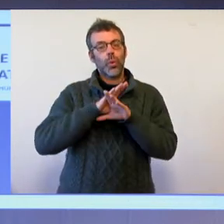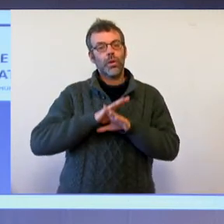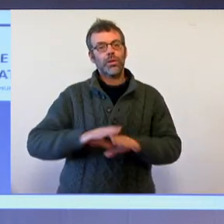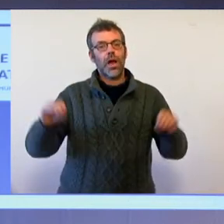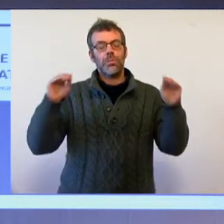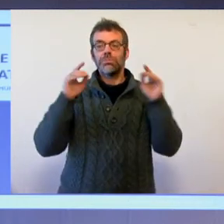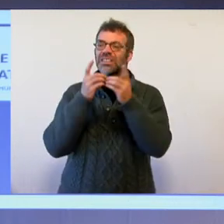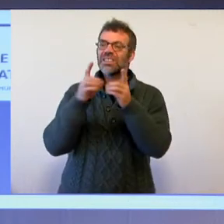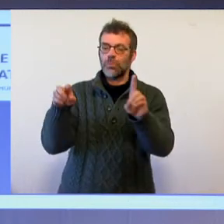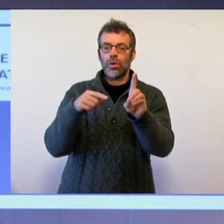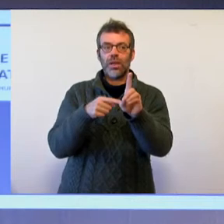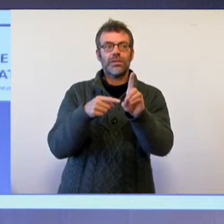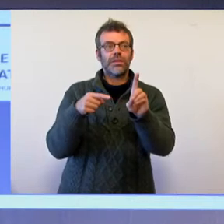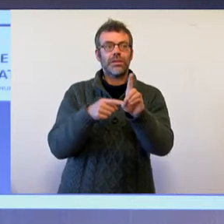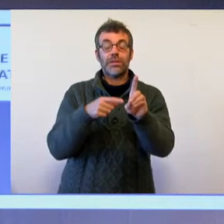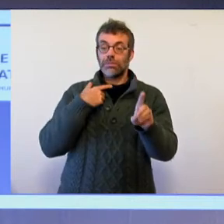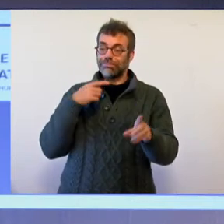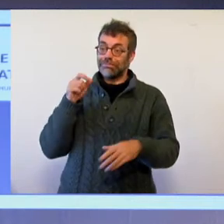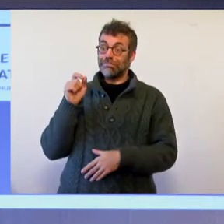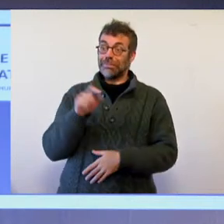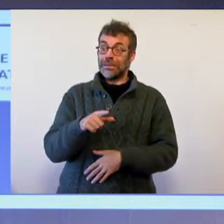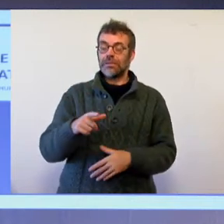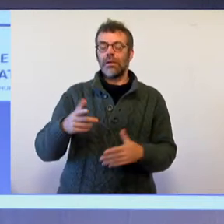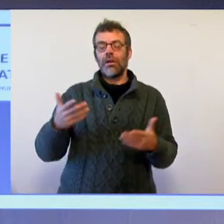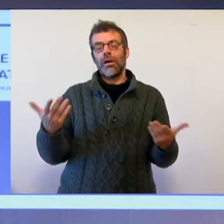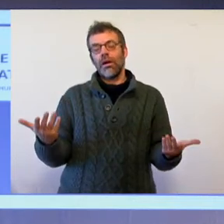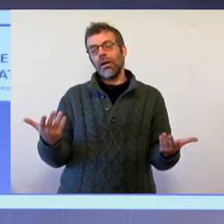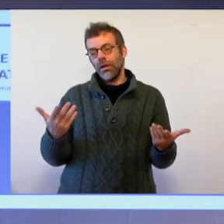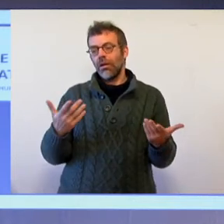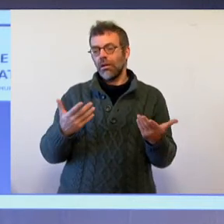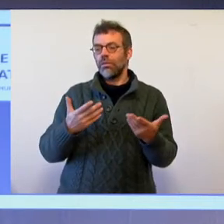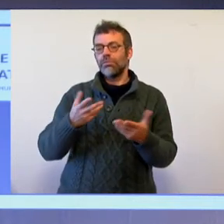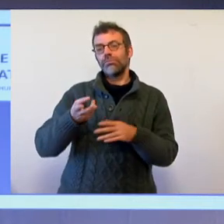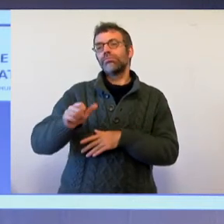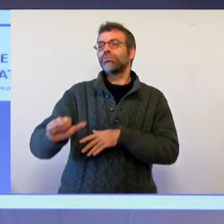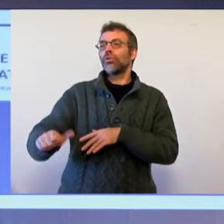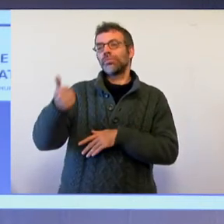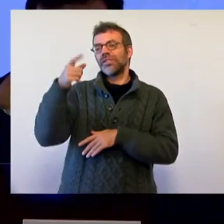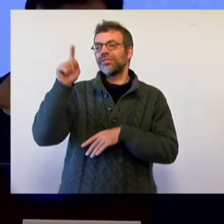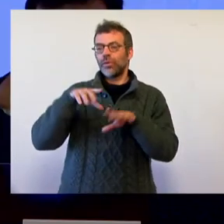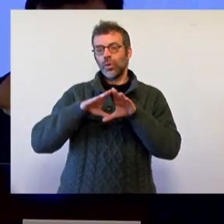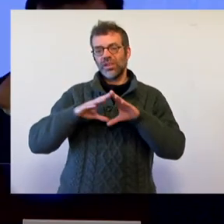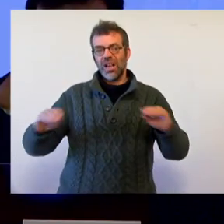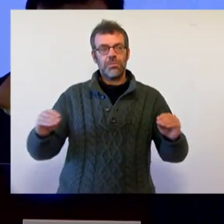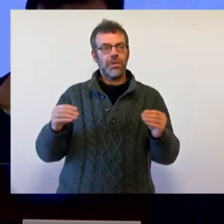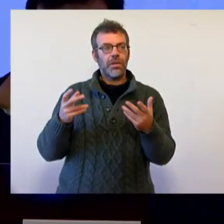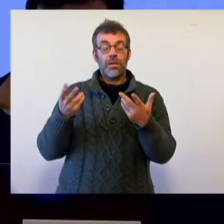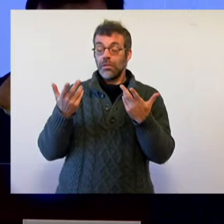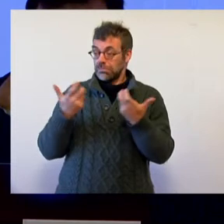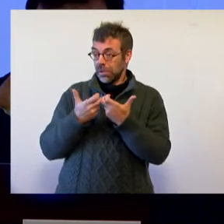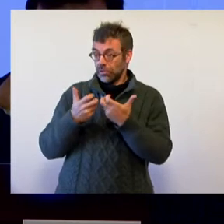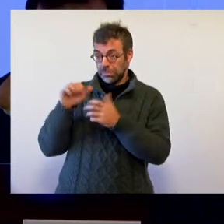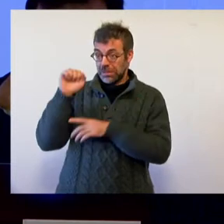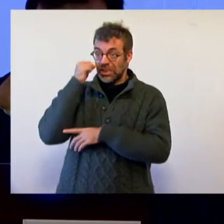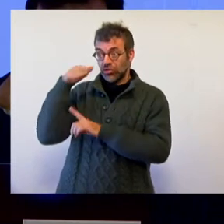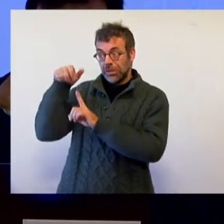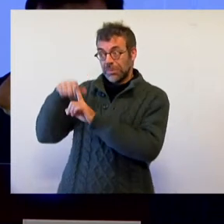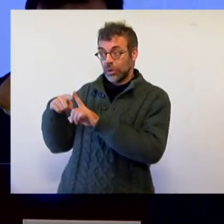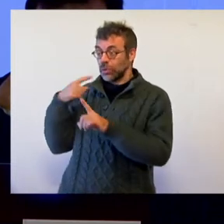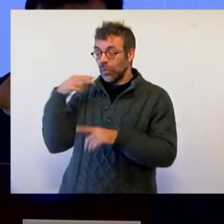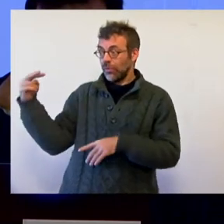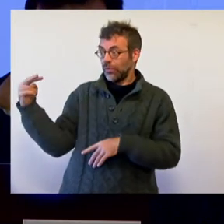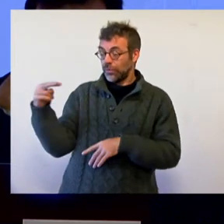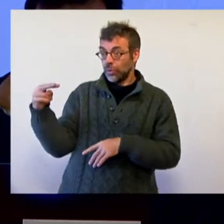jeune fille stagiaire, je pense qu'il est bon d'élever le débat et d'être dans des débats de fond et pas des invectives.